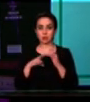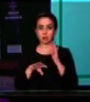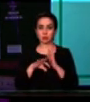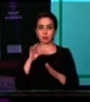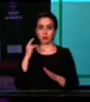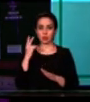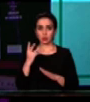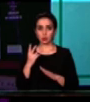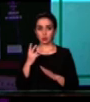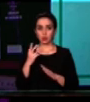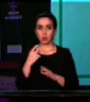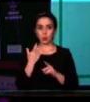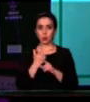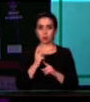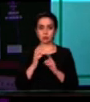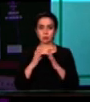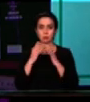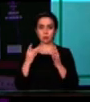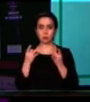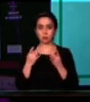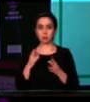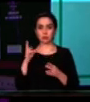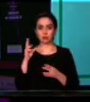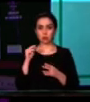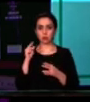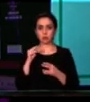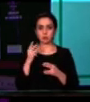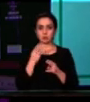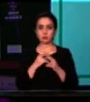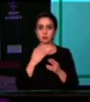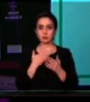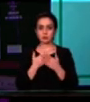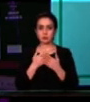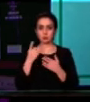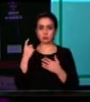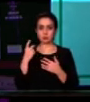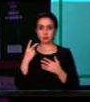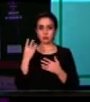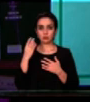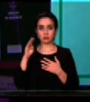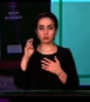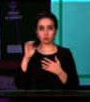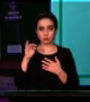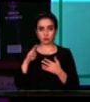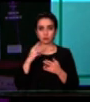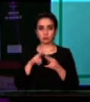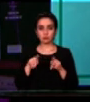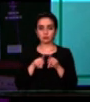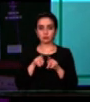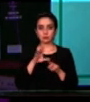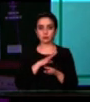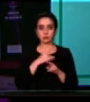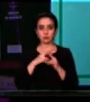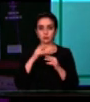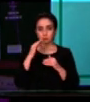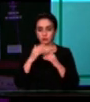два очень больших простых числа, например, числа 124-битные, так, чтобы они были не